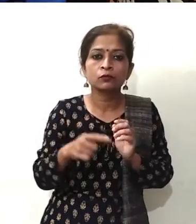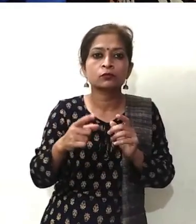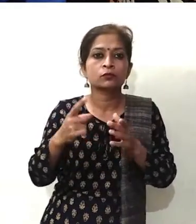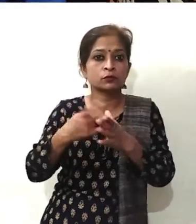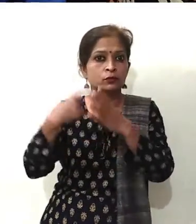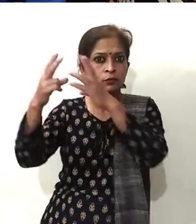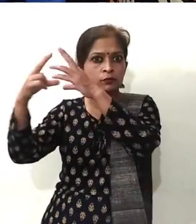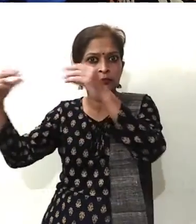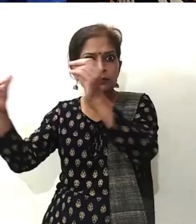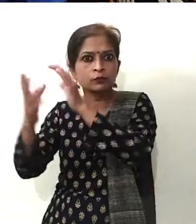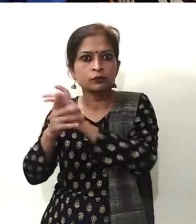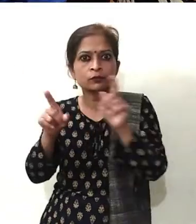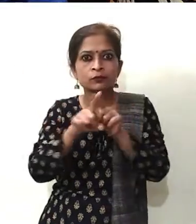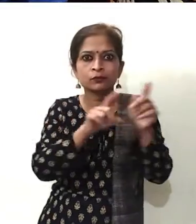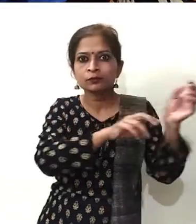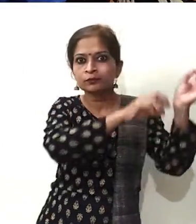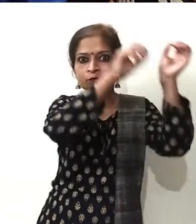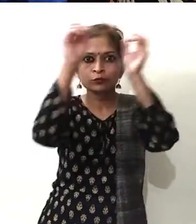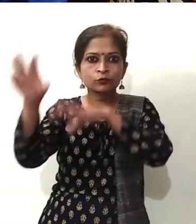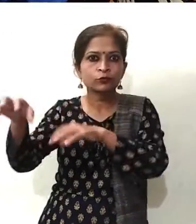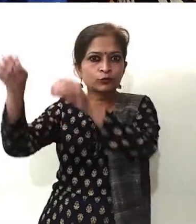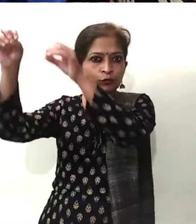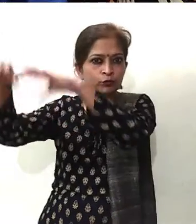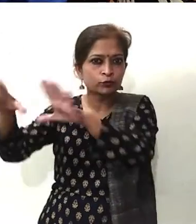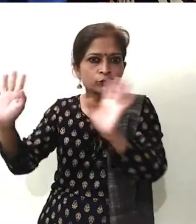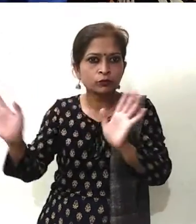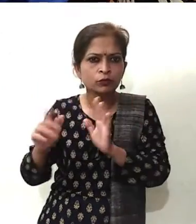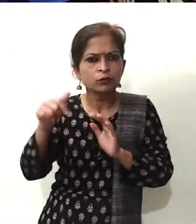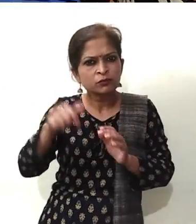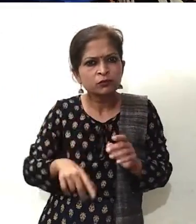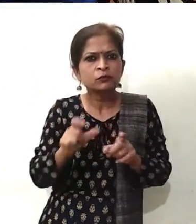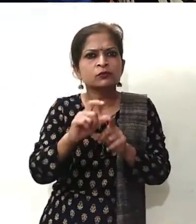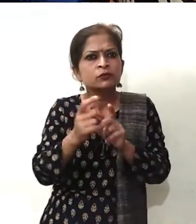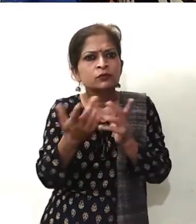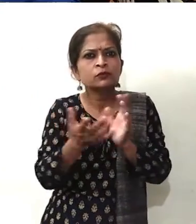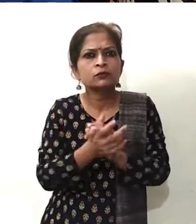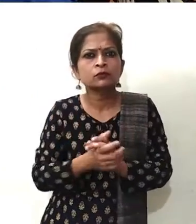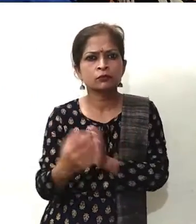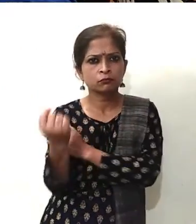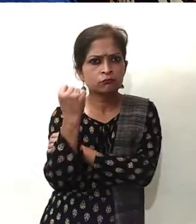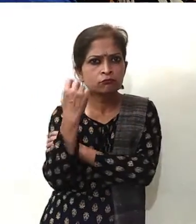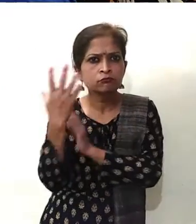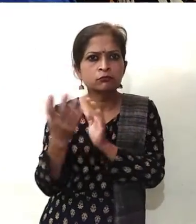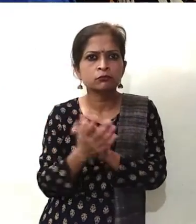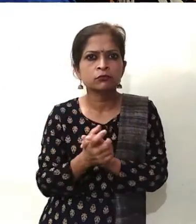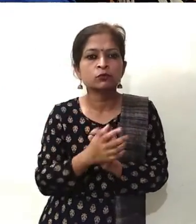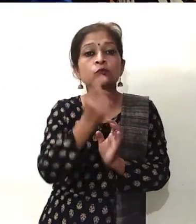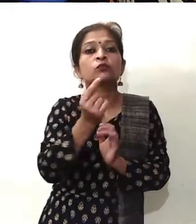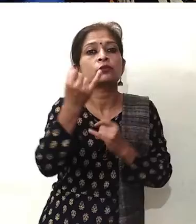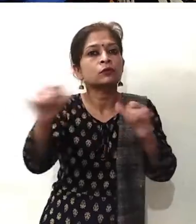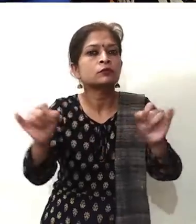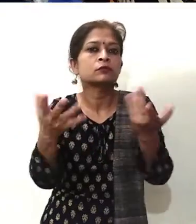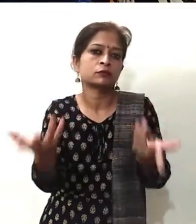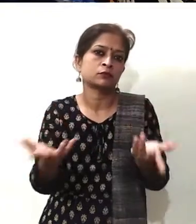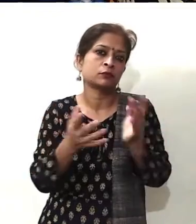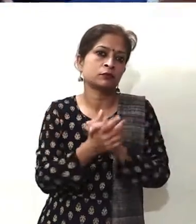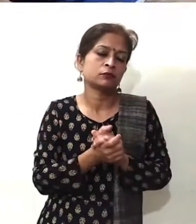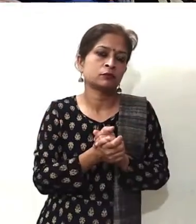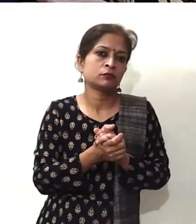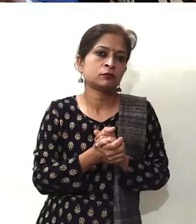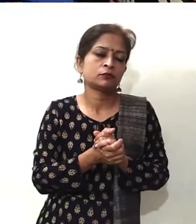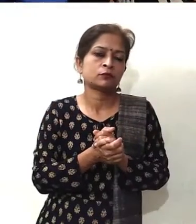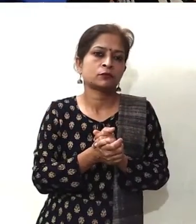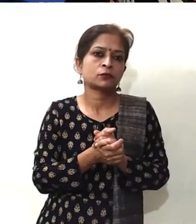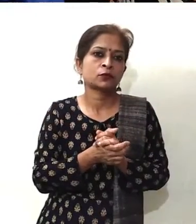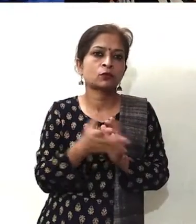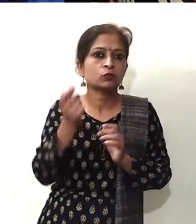होता है क्या? हाँ, बिल्कुल अफसोस होता है ना। संस्कारित नहीं था, शक्ति का दुरुपयोग, जी बिल्कुल, आवेश